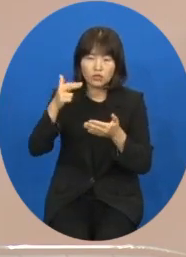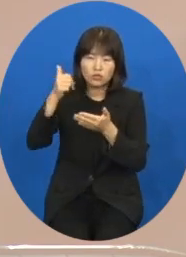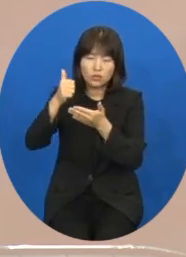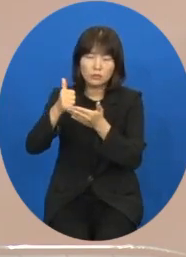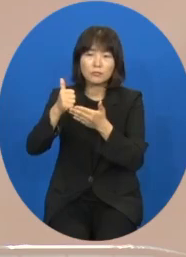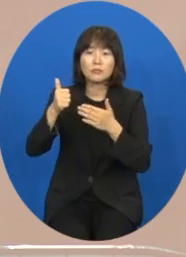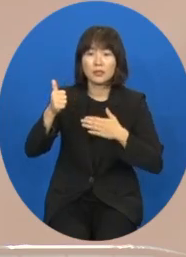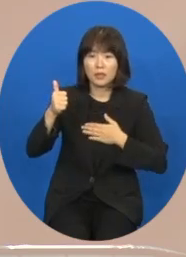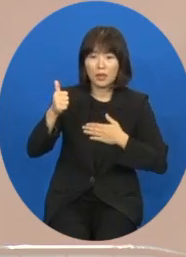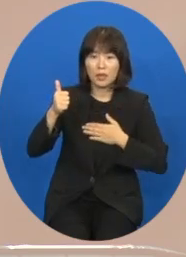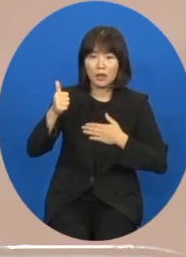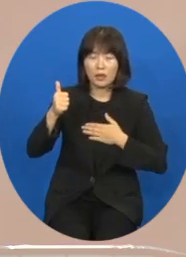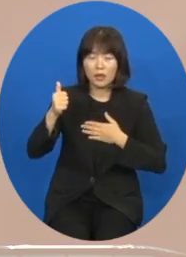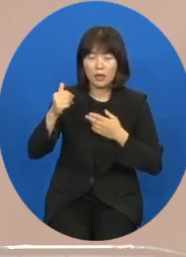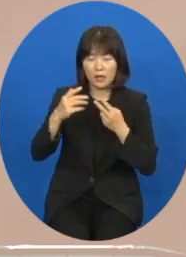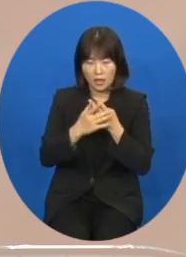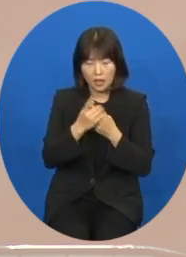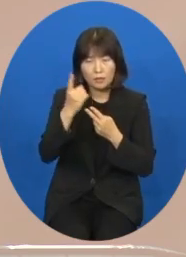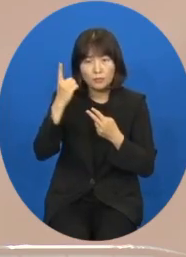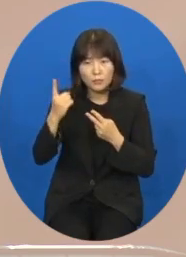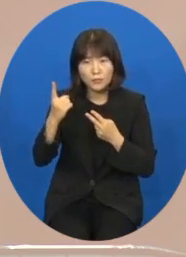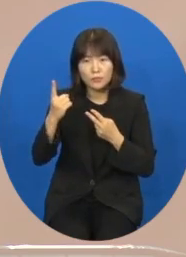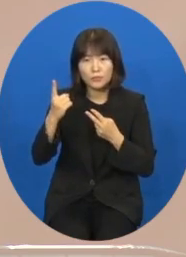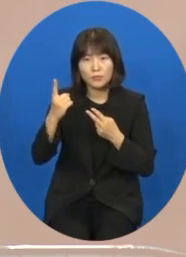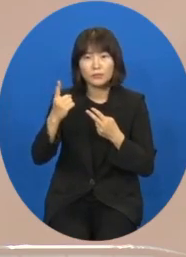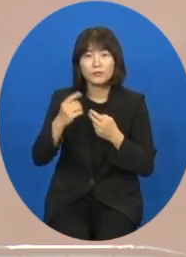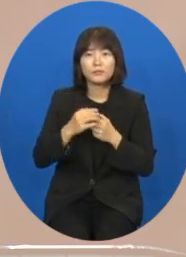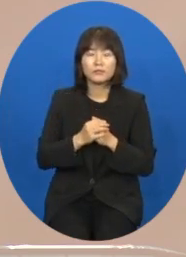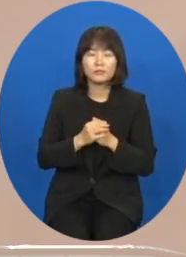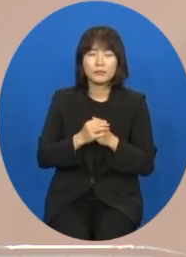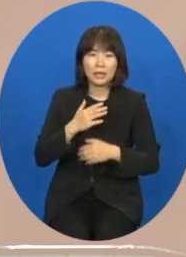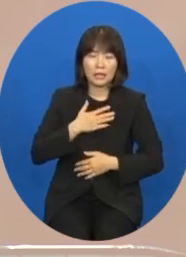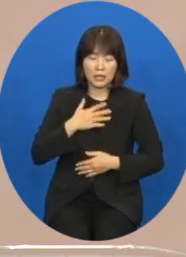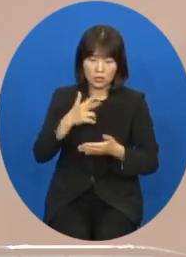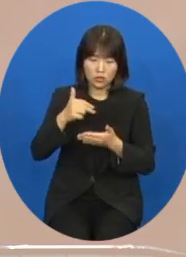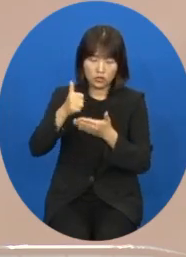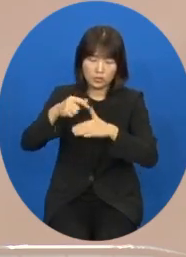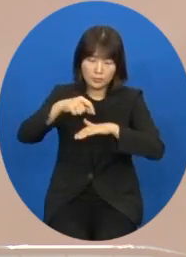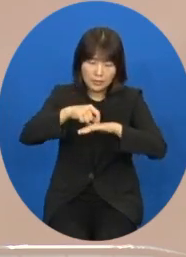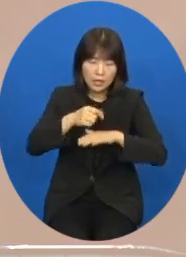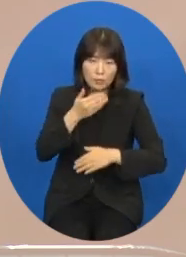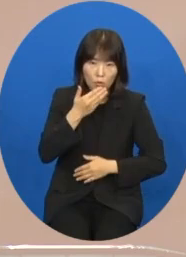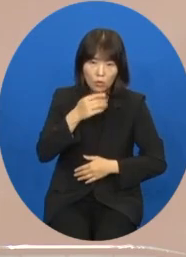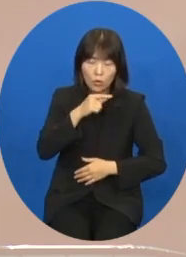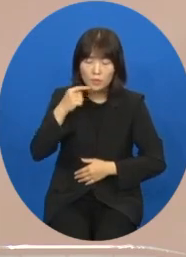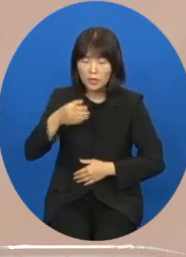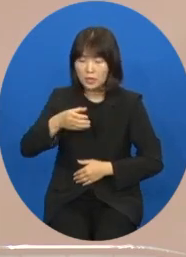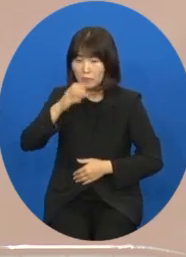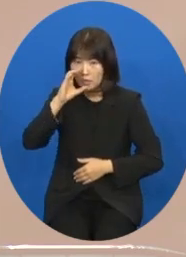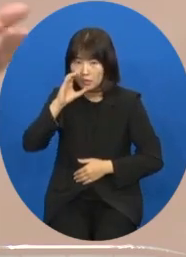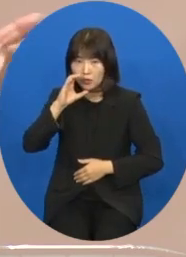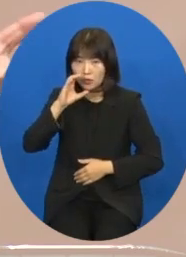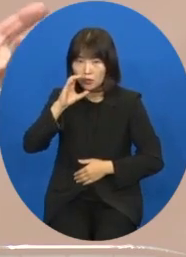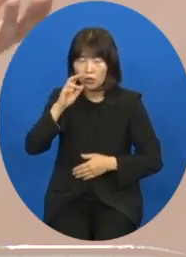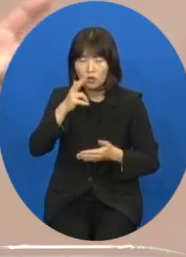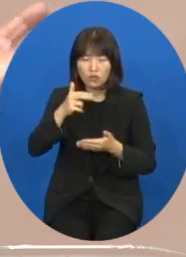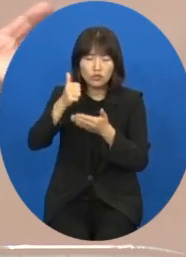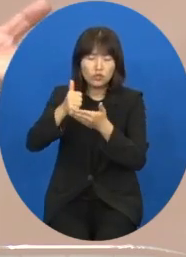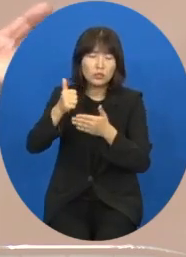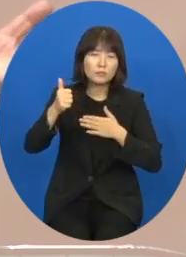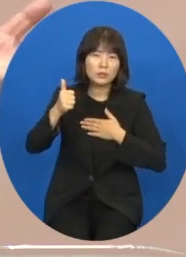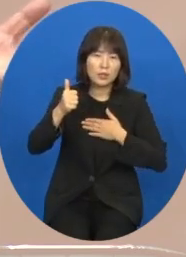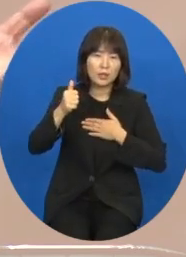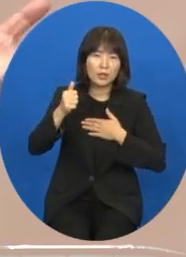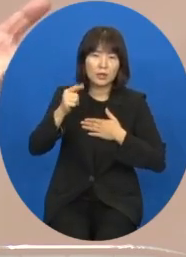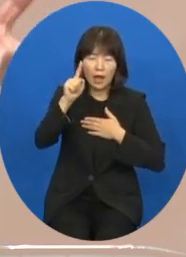나는 한 몸이다. 내가 주님의 살을 먹고 주님의 피를 마셨으니 주님과 나는 한